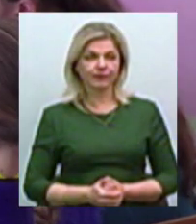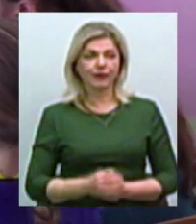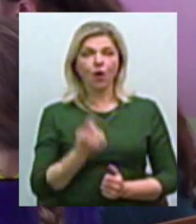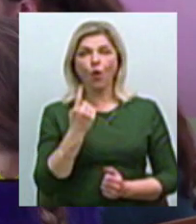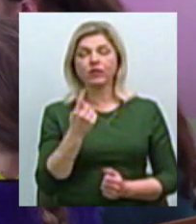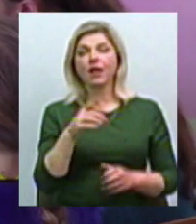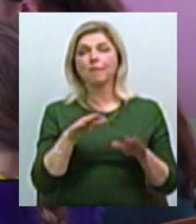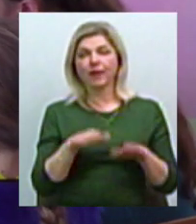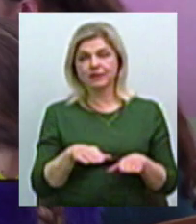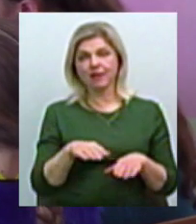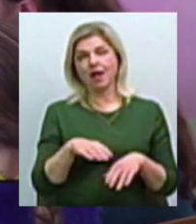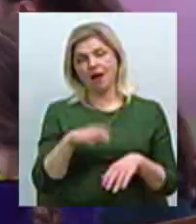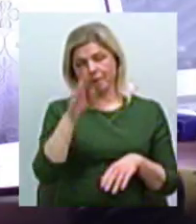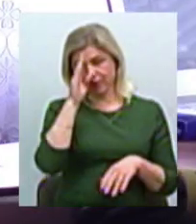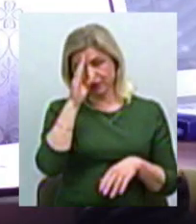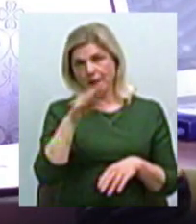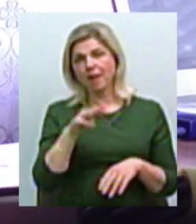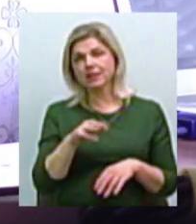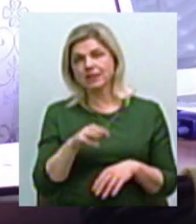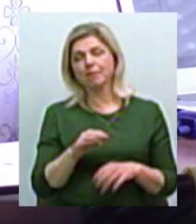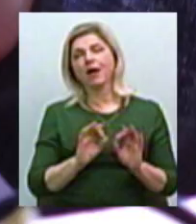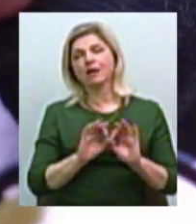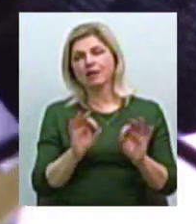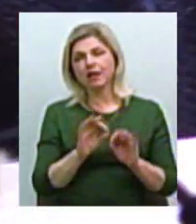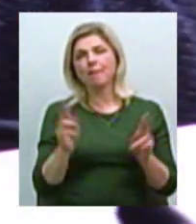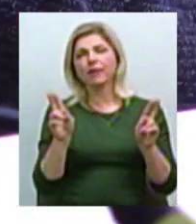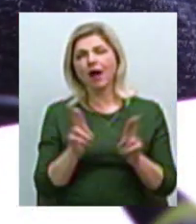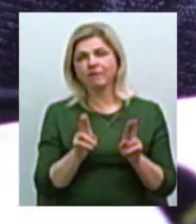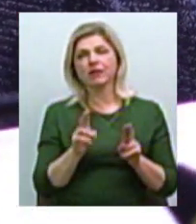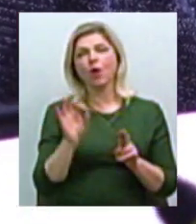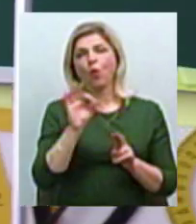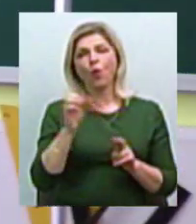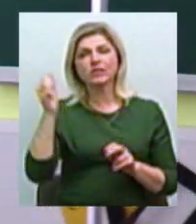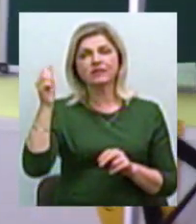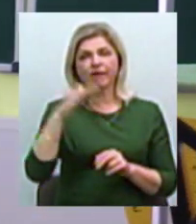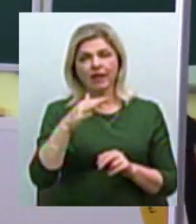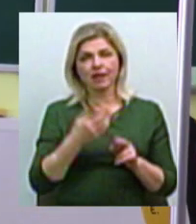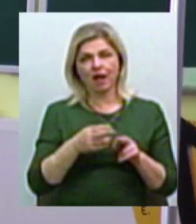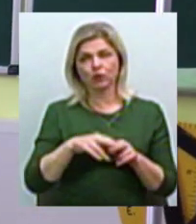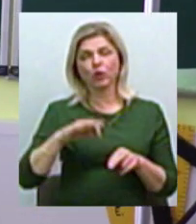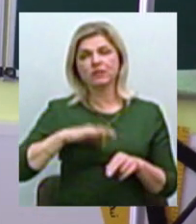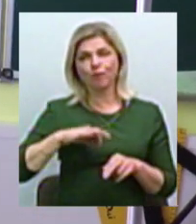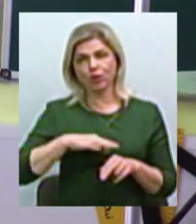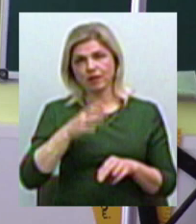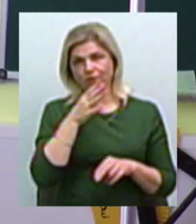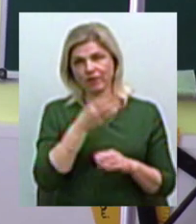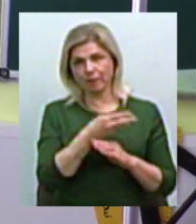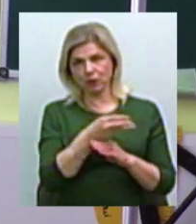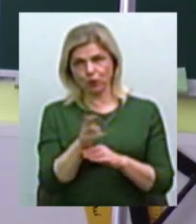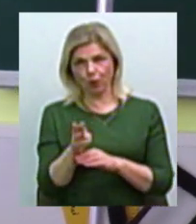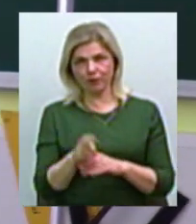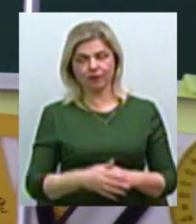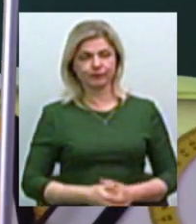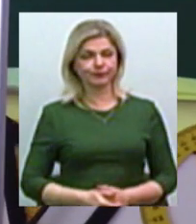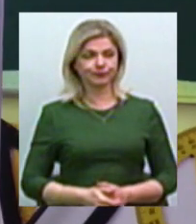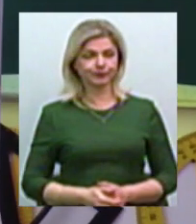локацій оператор Максим Луньов розповів учням про види світла, яке використовується під час зйомок. Я думаю, що на прикладі